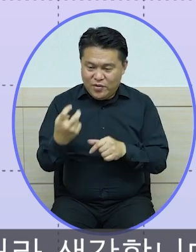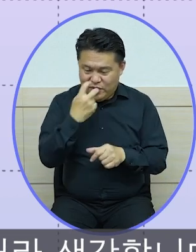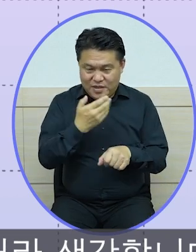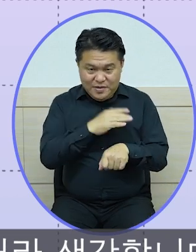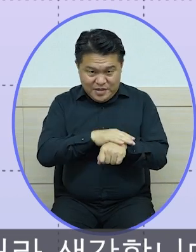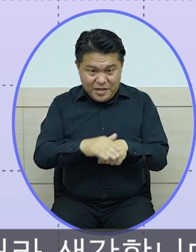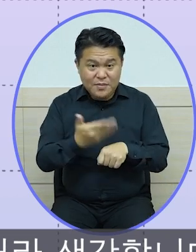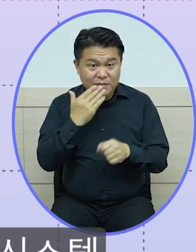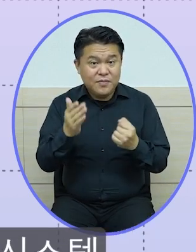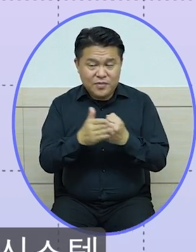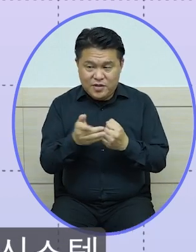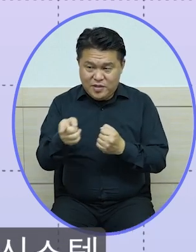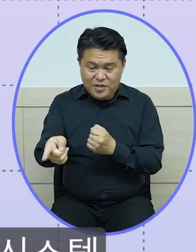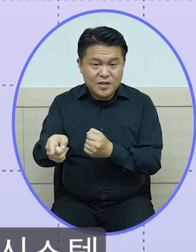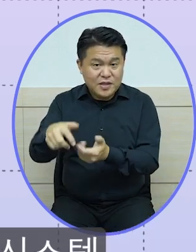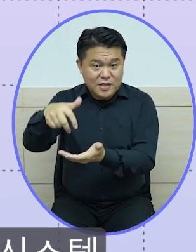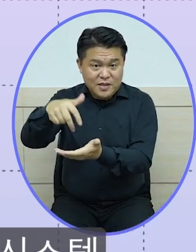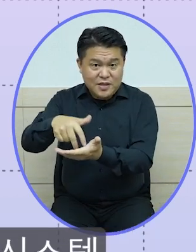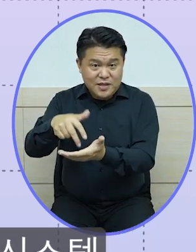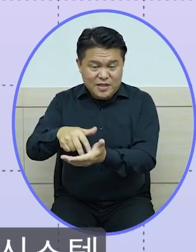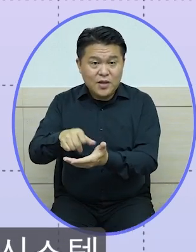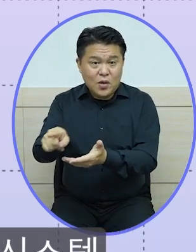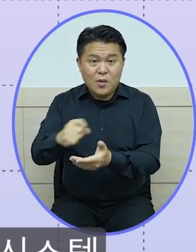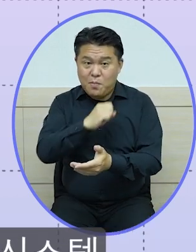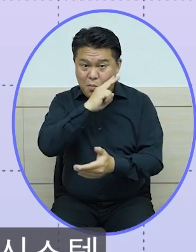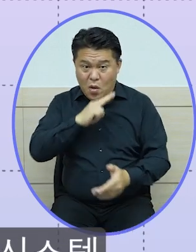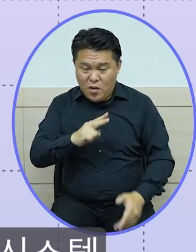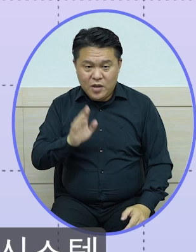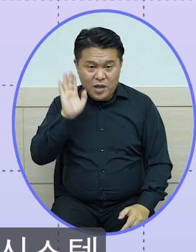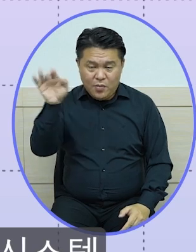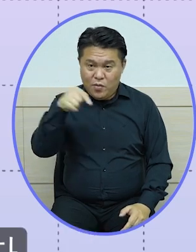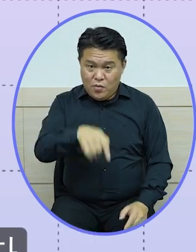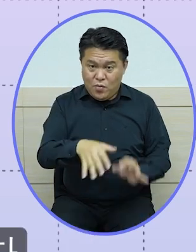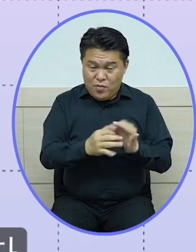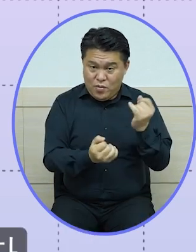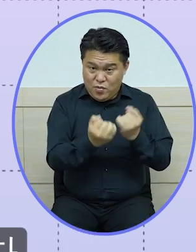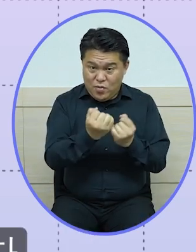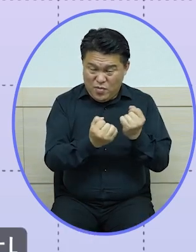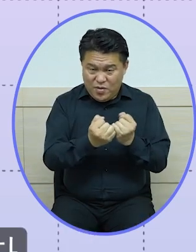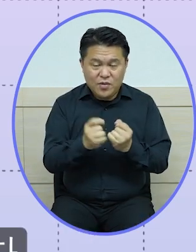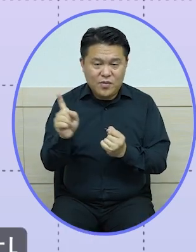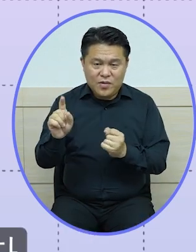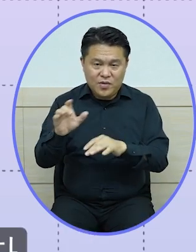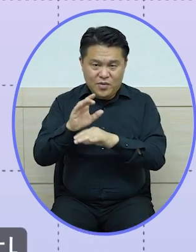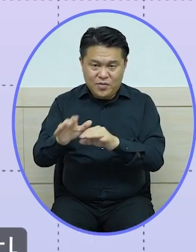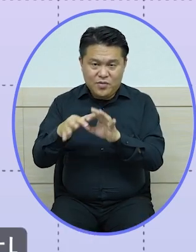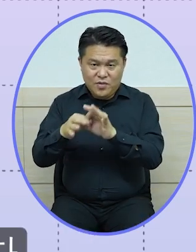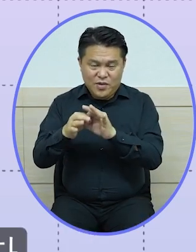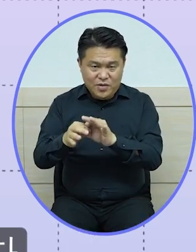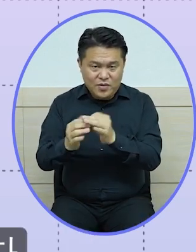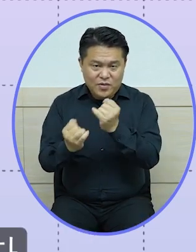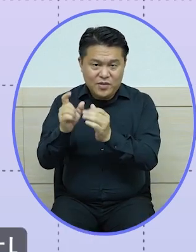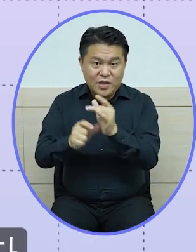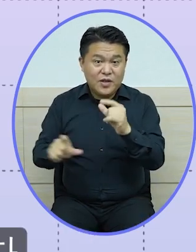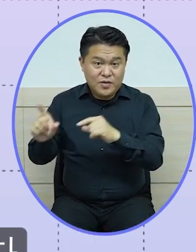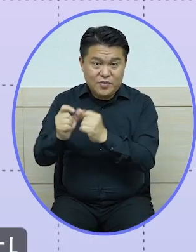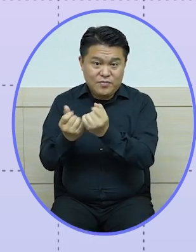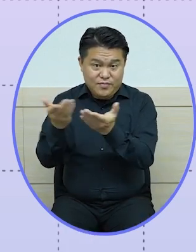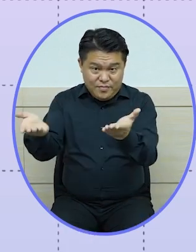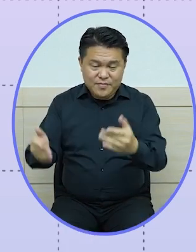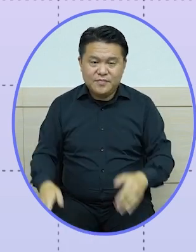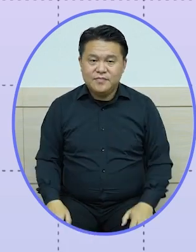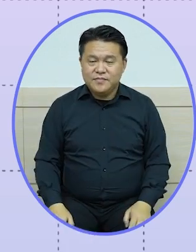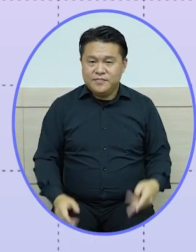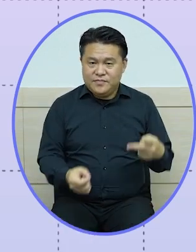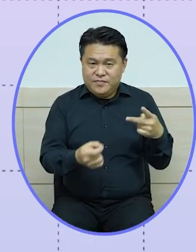거라 생각합니다. e-learning 센터에 대한 설명은 조금 뒤에 있을 전산 시스템 교육 시간에 추가 설명드리도록 하겠습니다.